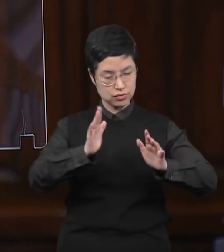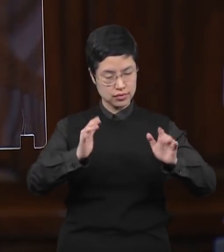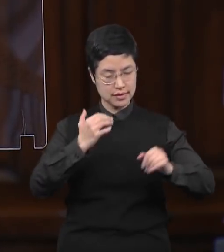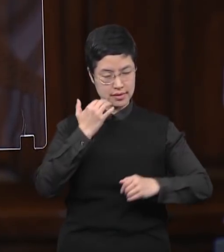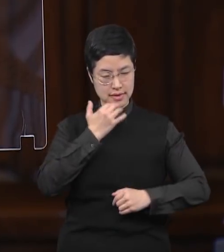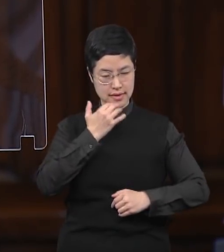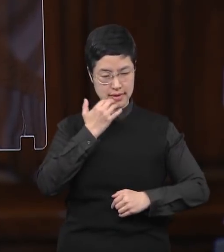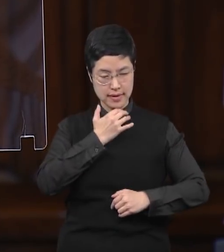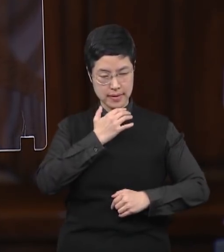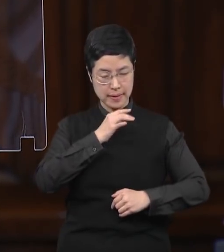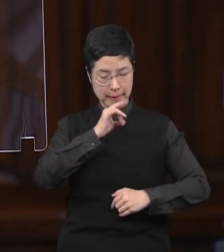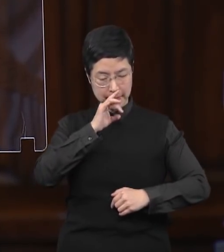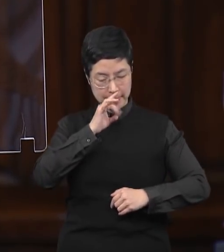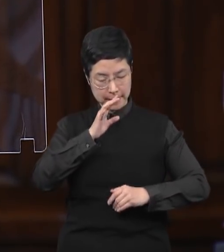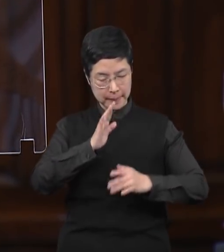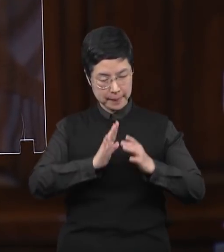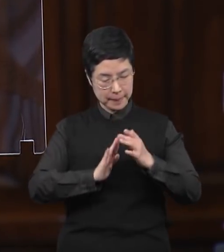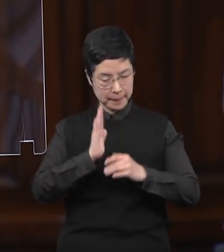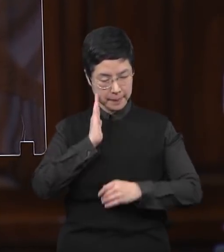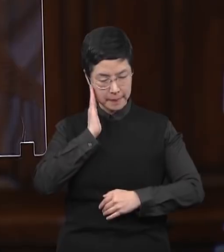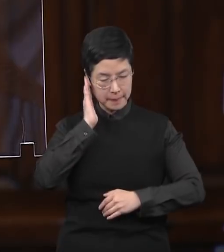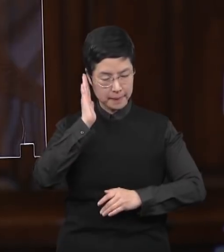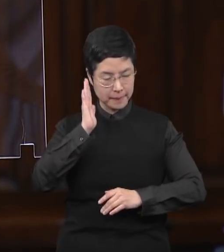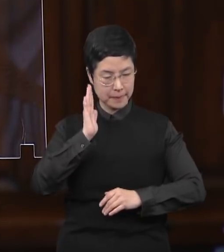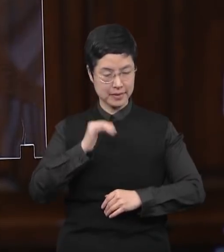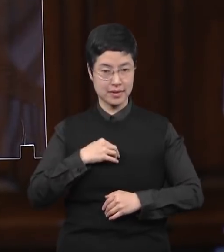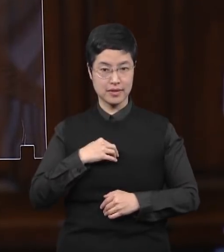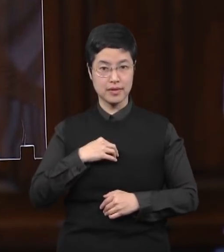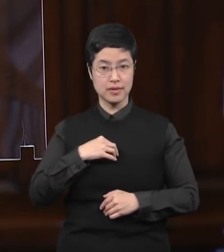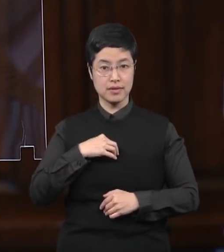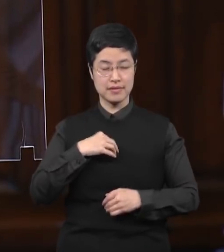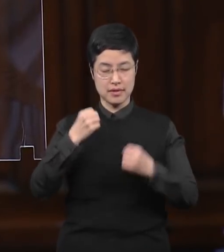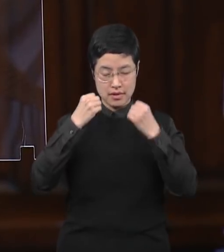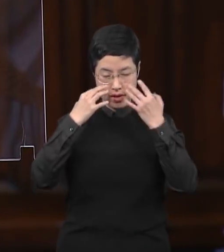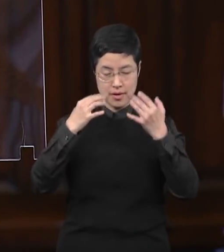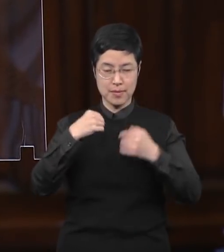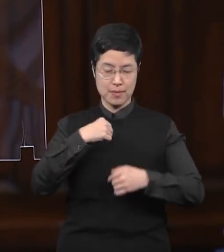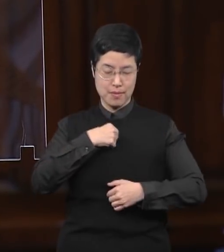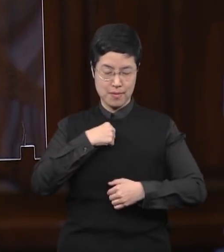연둣빛으로 새 옷을 갈아입는 계절,